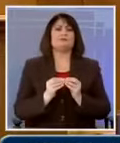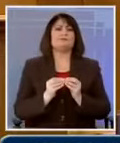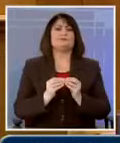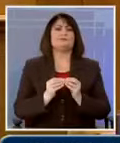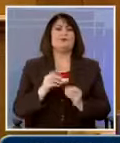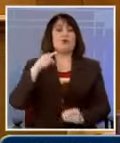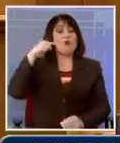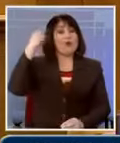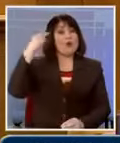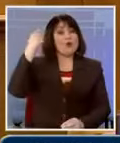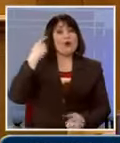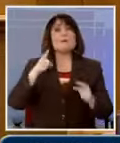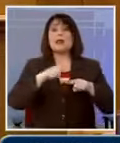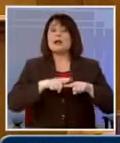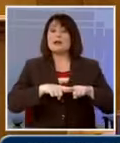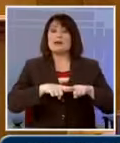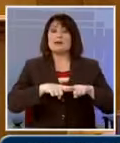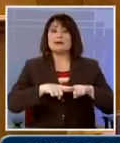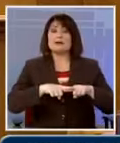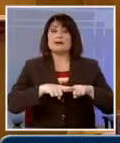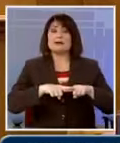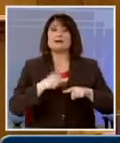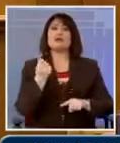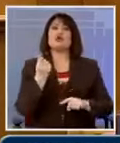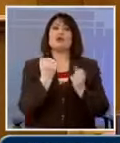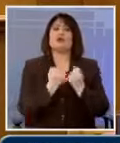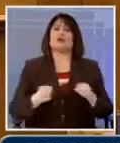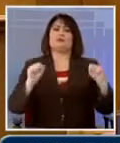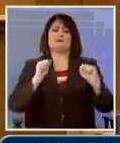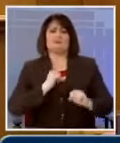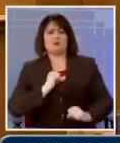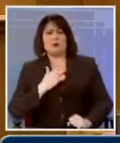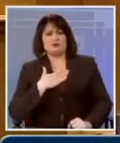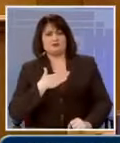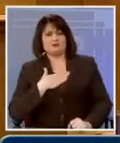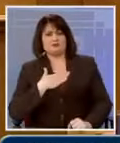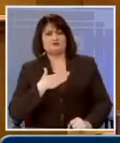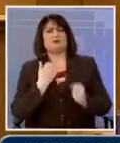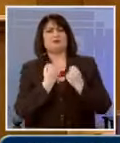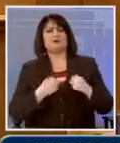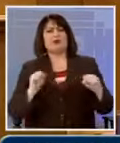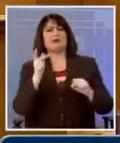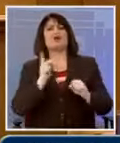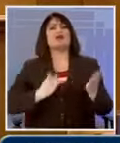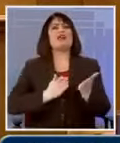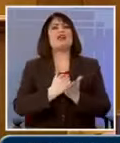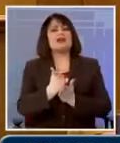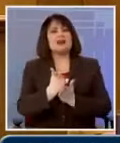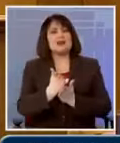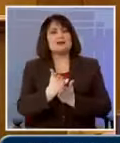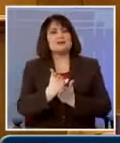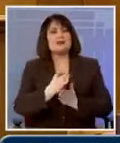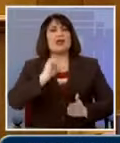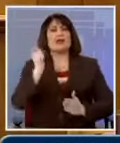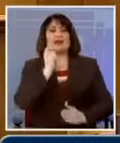ότι το όραμα μιας Ελλάδας οικονομικά αυτοδύναμης, κοινωνικά δίκαιης και